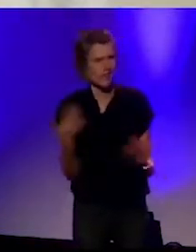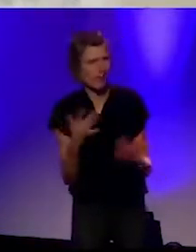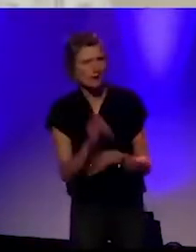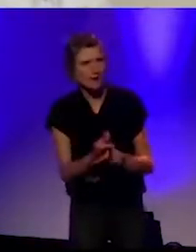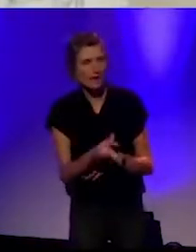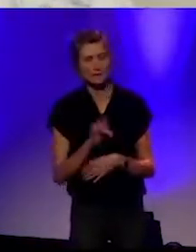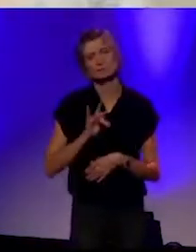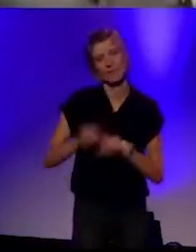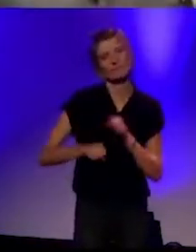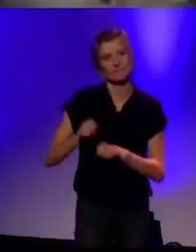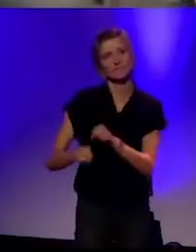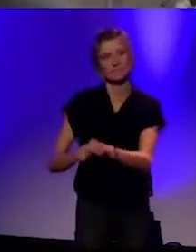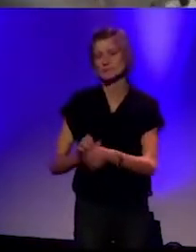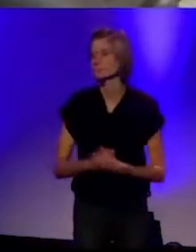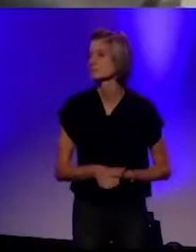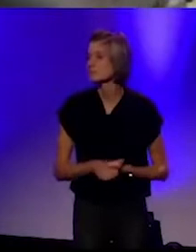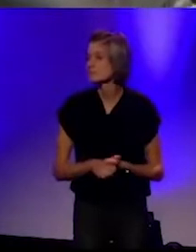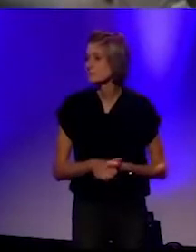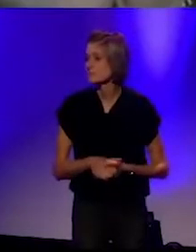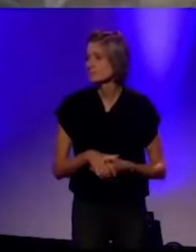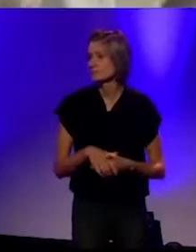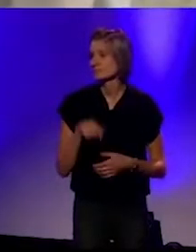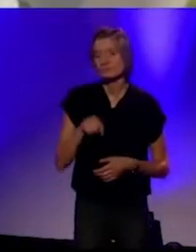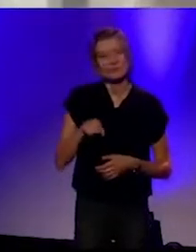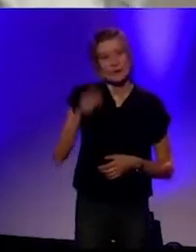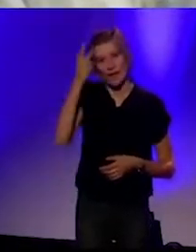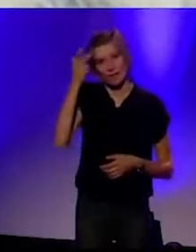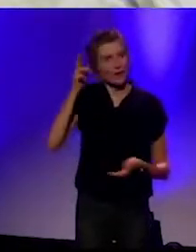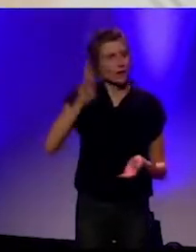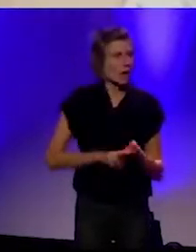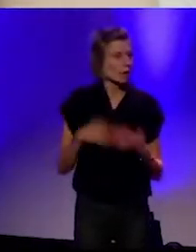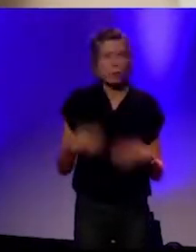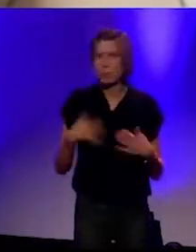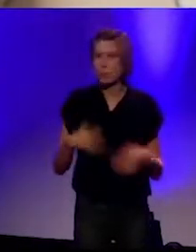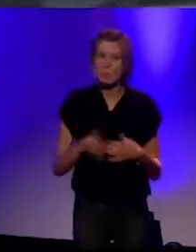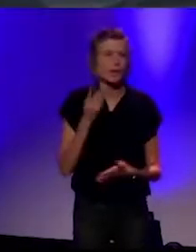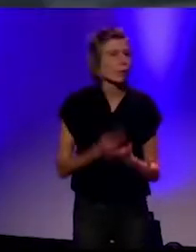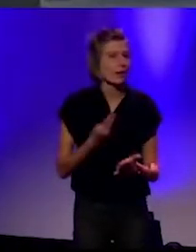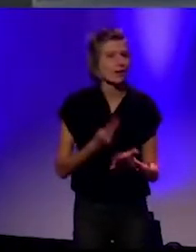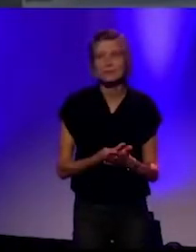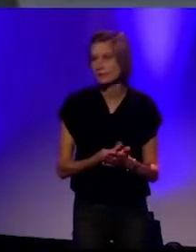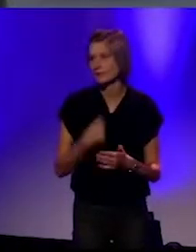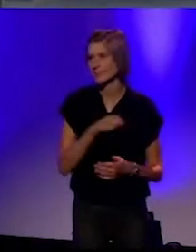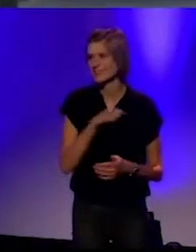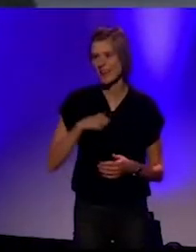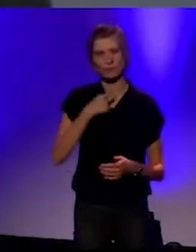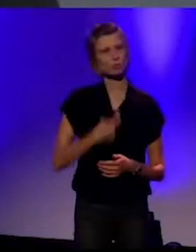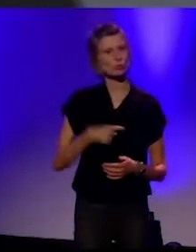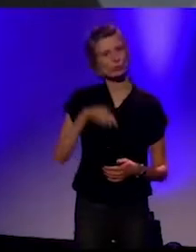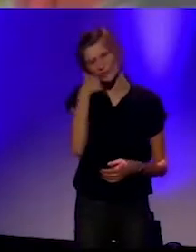Naar de fiets. Ik vind het eigenlijk deze ervaring zeker een meerwaarde. Ik ben nogal een verlegen